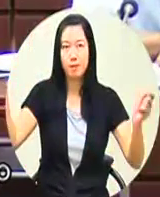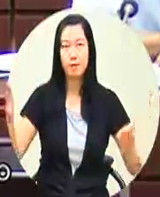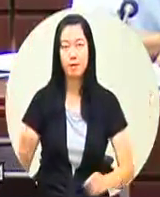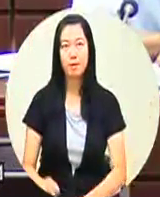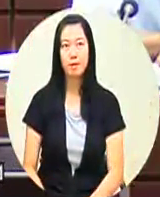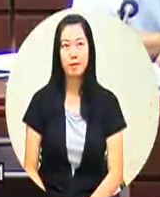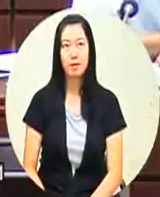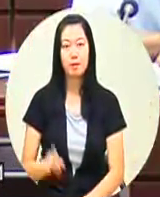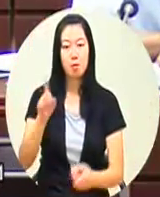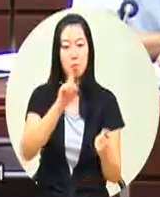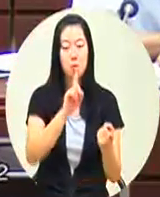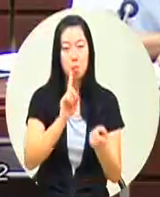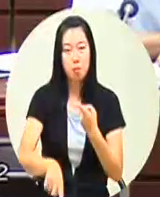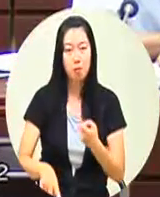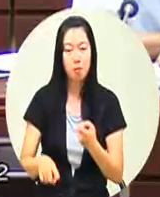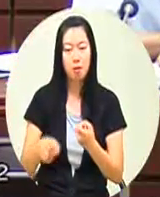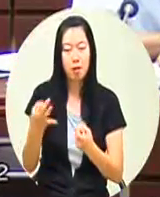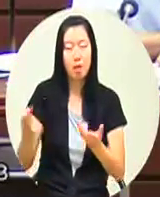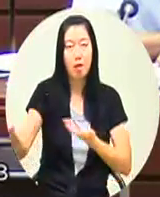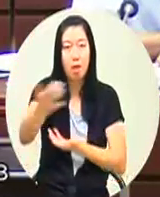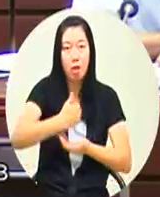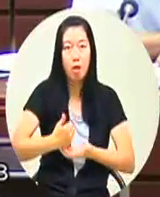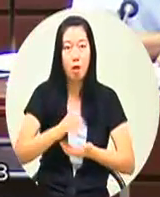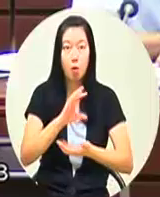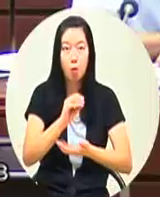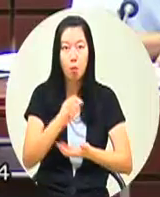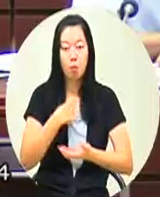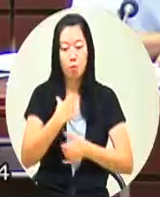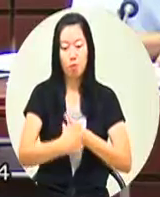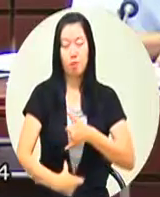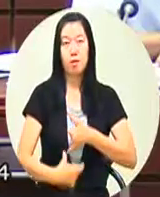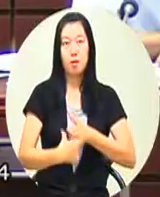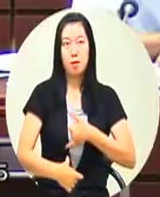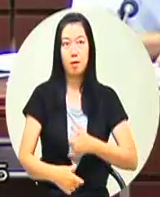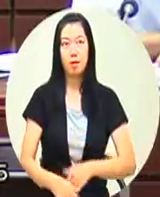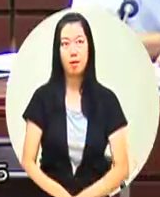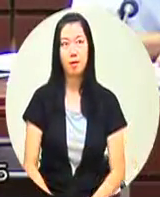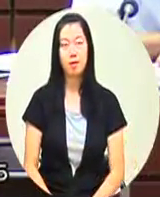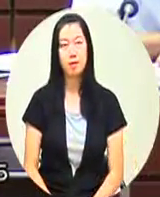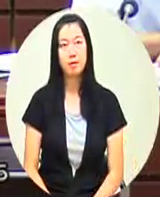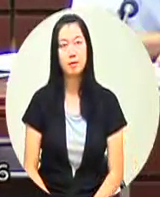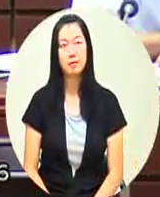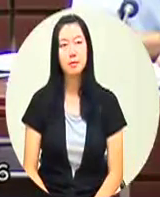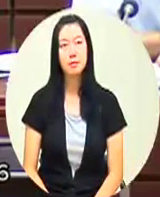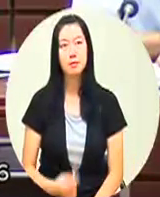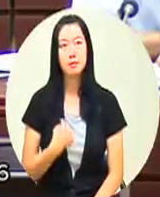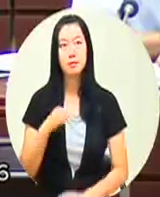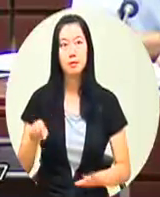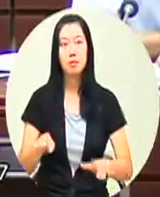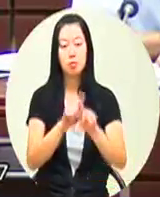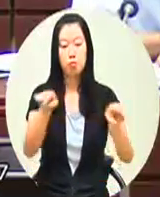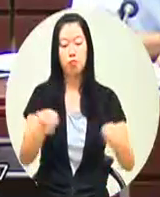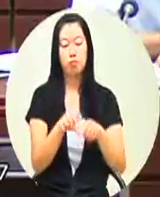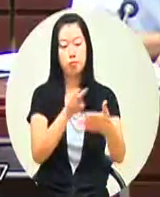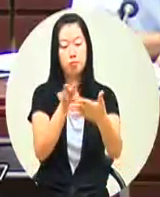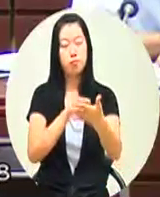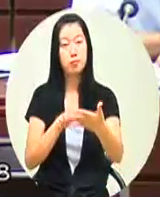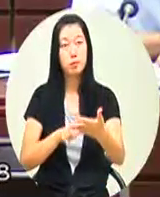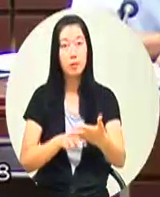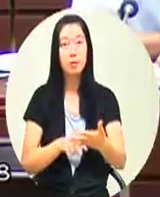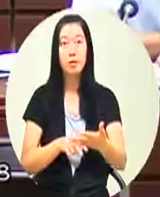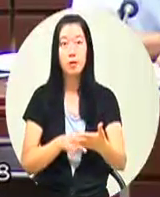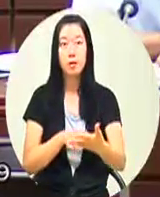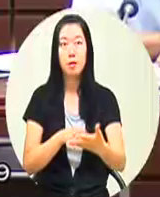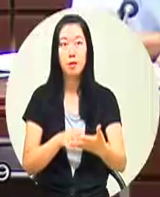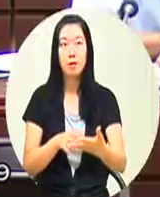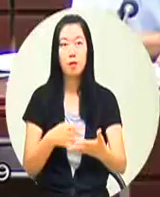是不当征收或怎样？其实本人呢因为我只能 根据我们书面上的一些资料哈来证，